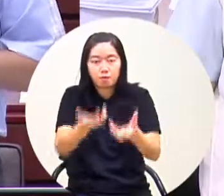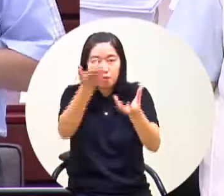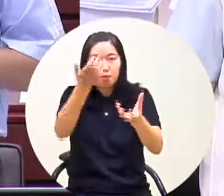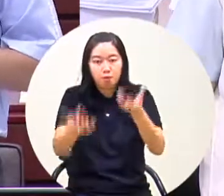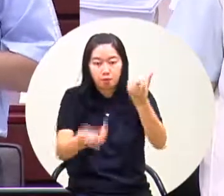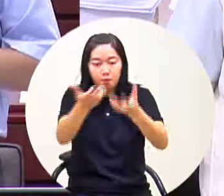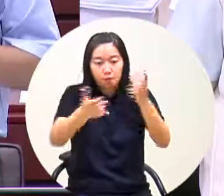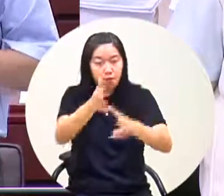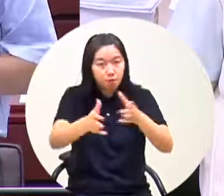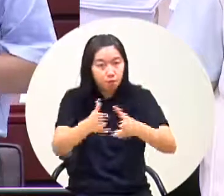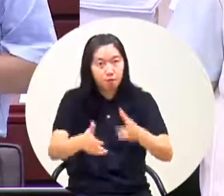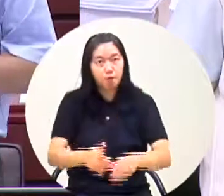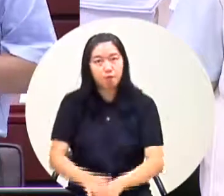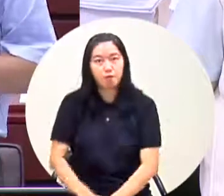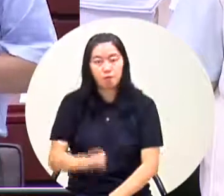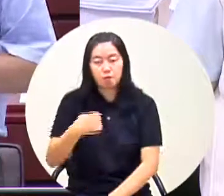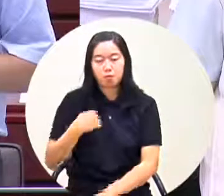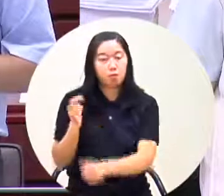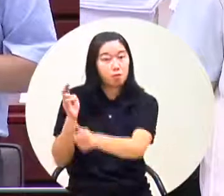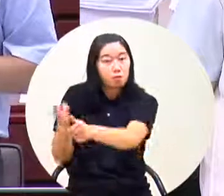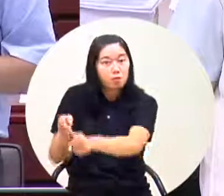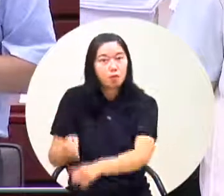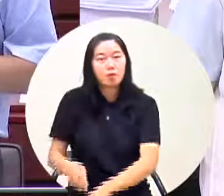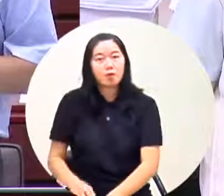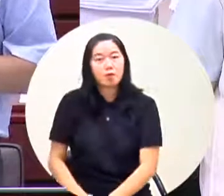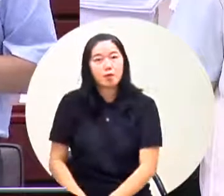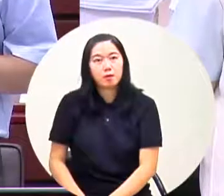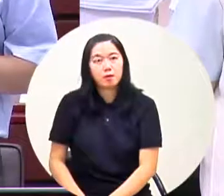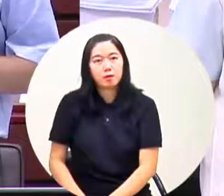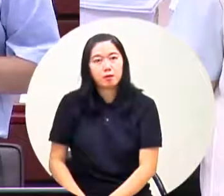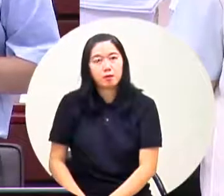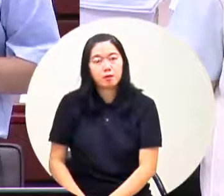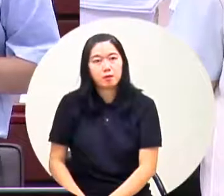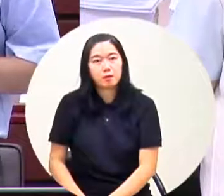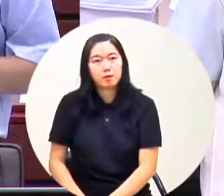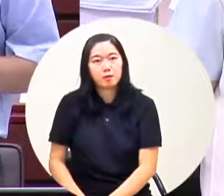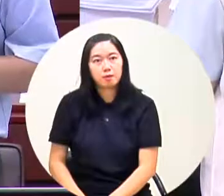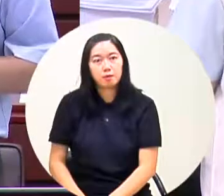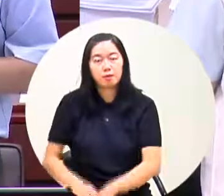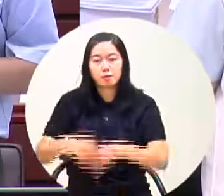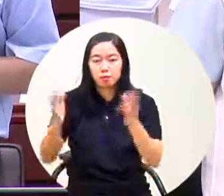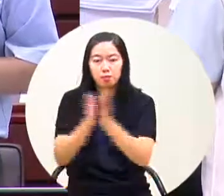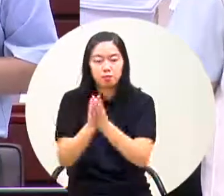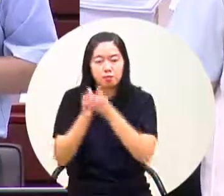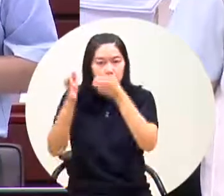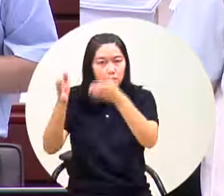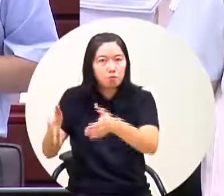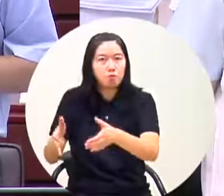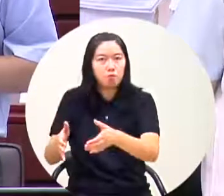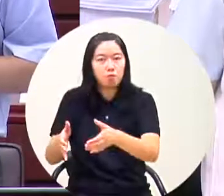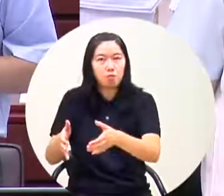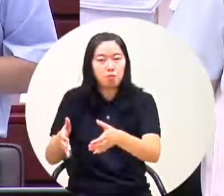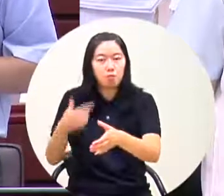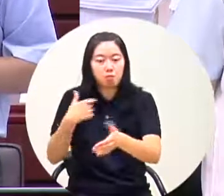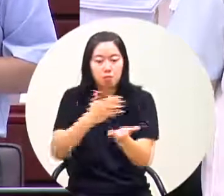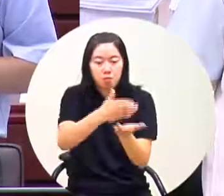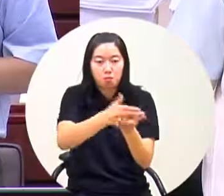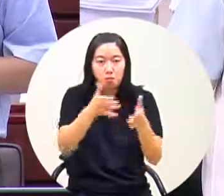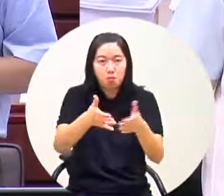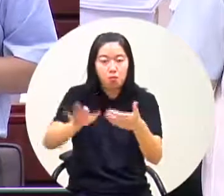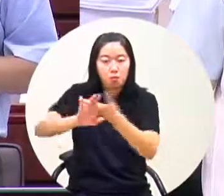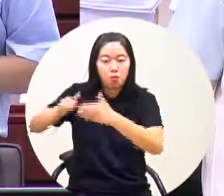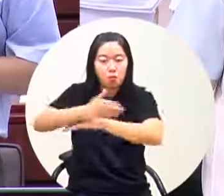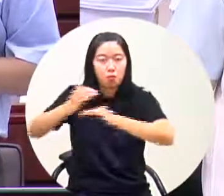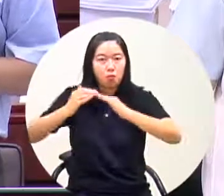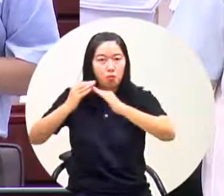南区焚化厂。按即马拢要求，就是全部处理按高雄市的，外县市的拢袂当来。即马就是规